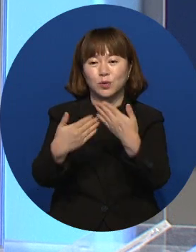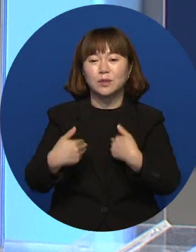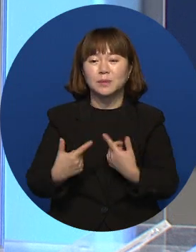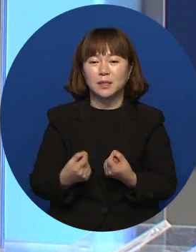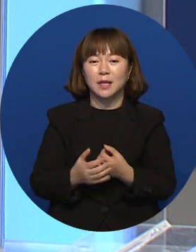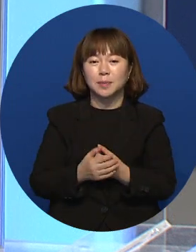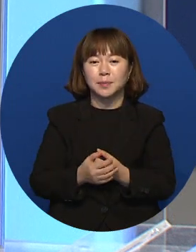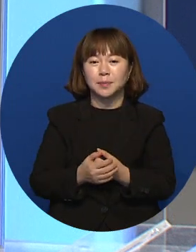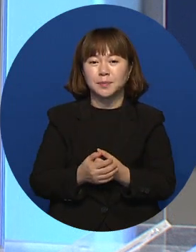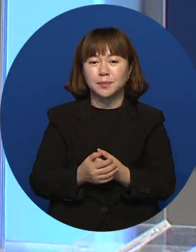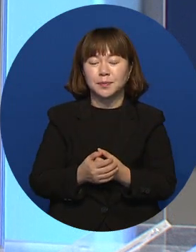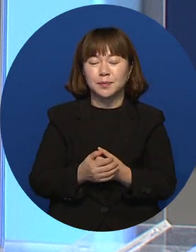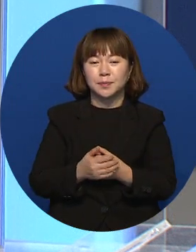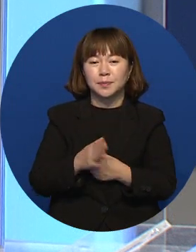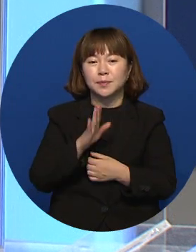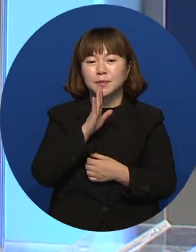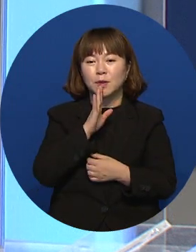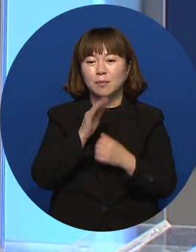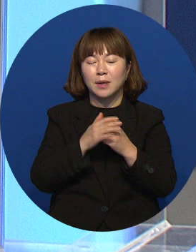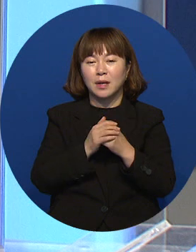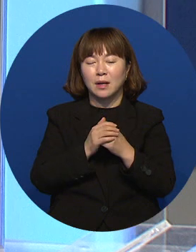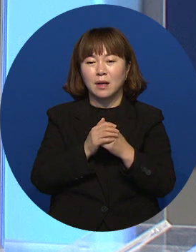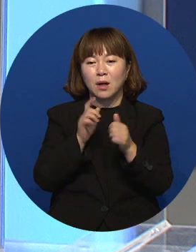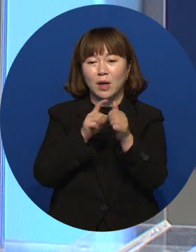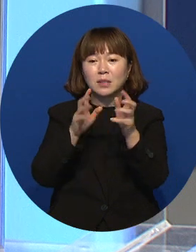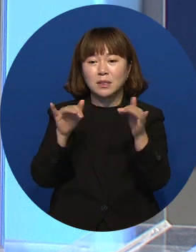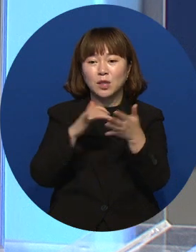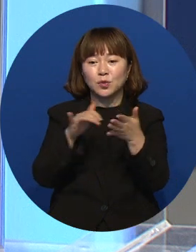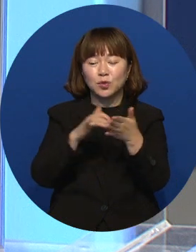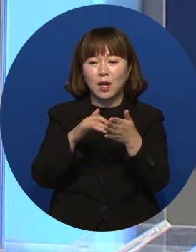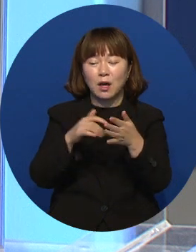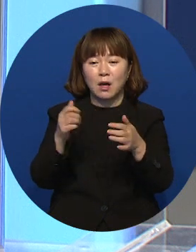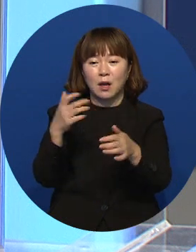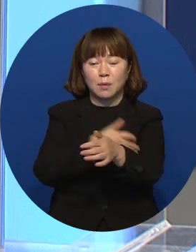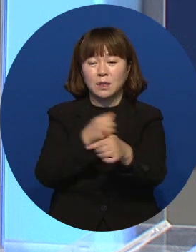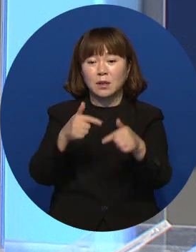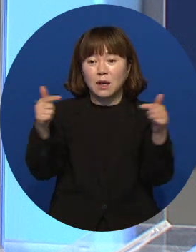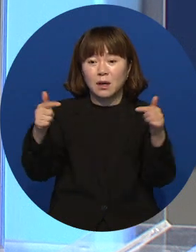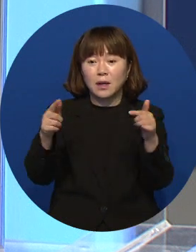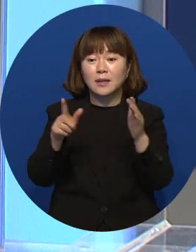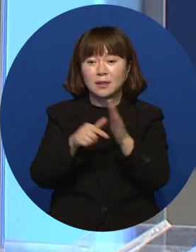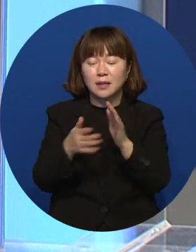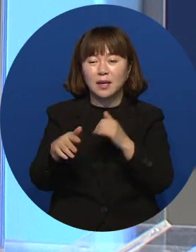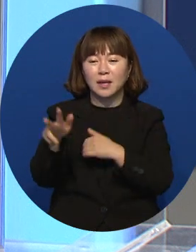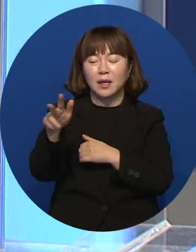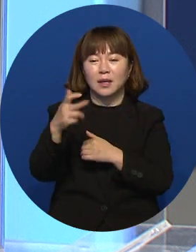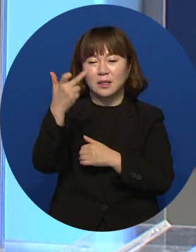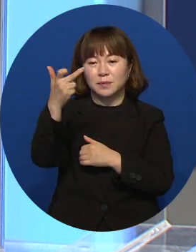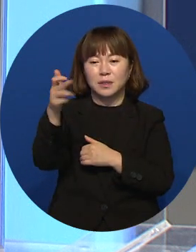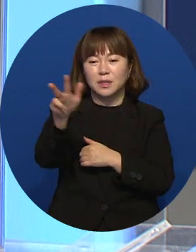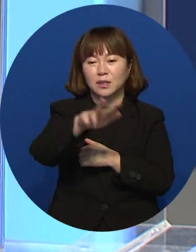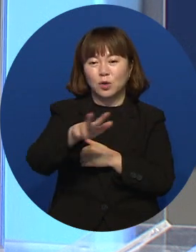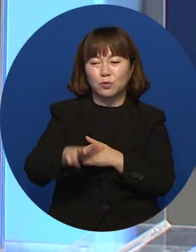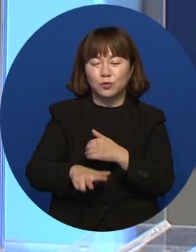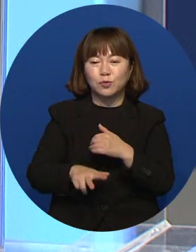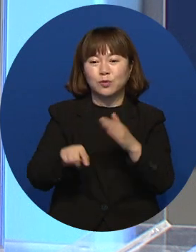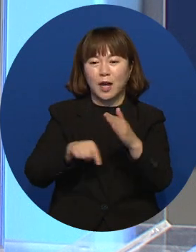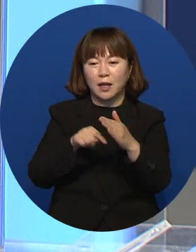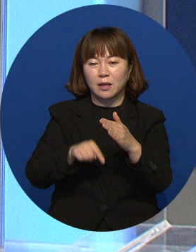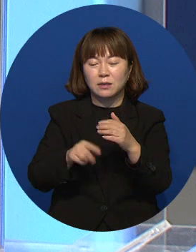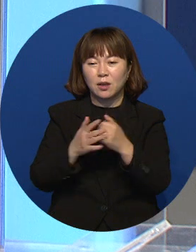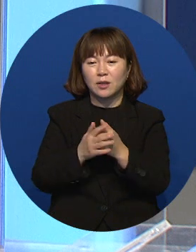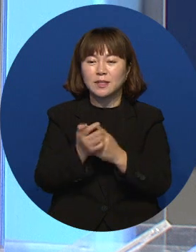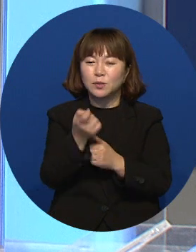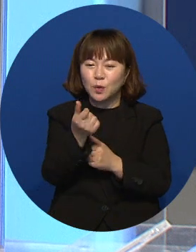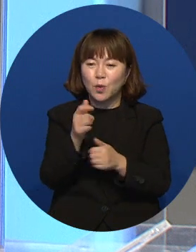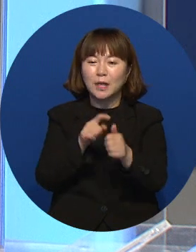정말 전국의 사용하는 바뀐 자수를 길게 갈 적이 있었습니다 그렇지만 지금은 전국 17개 시도에서 도 거의 하위권에 지금이 거둔 이 정도로